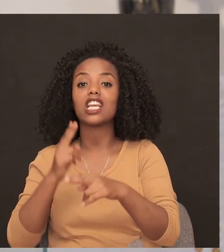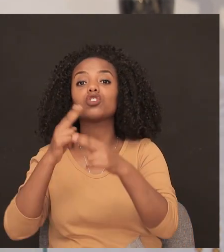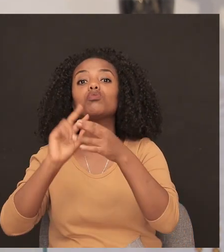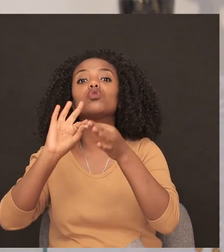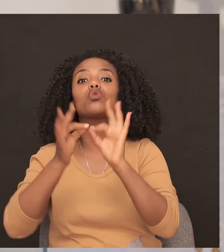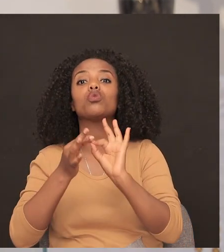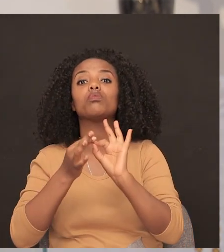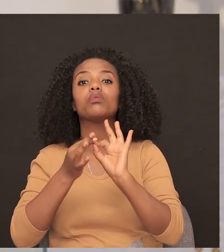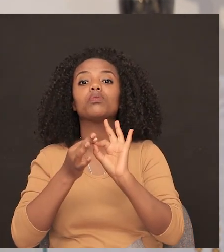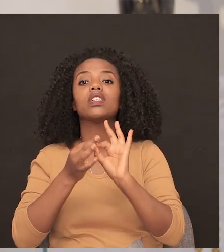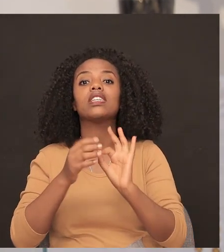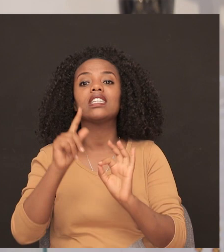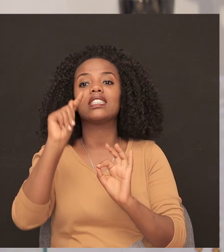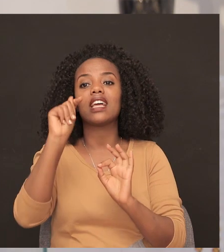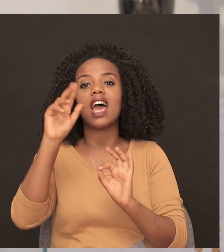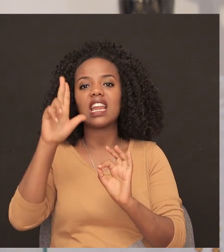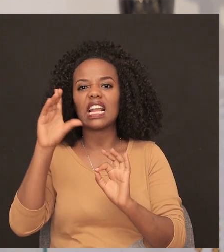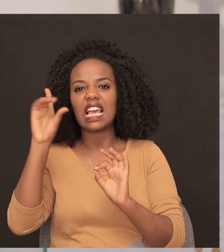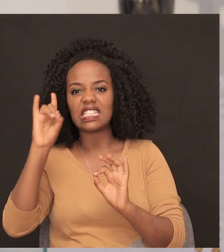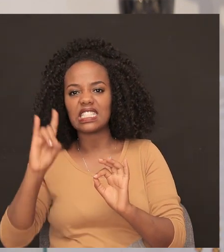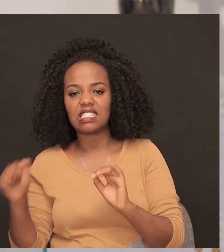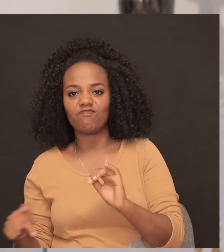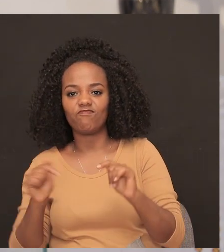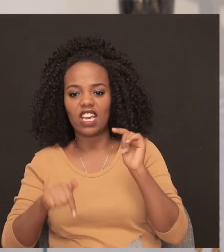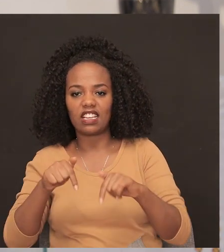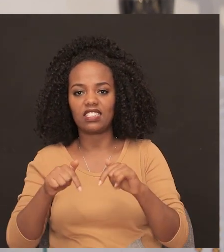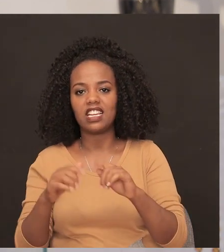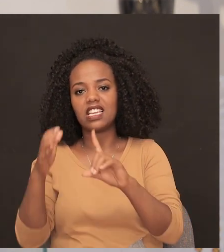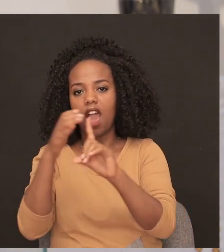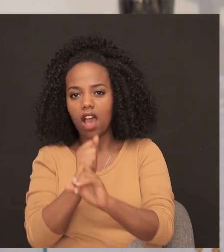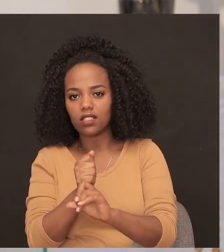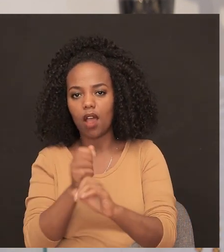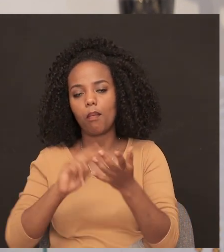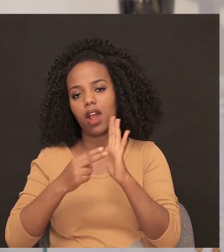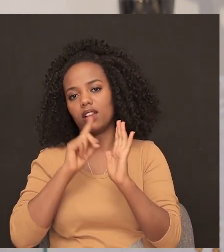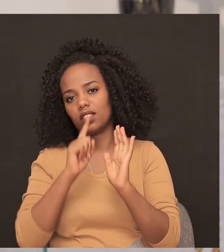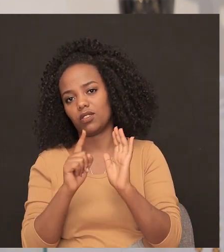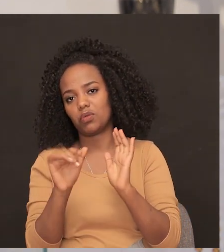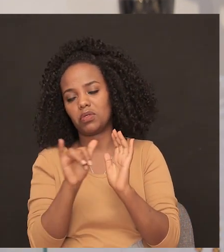ትርጉም ተረከዝ የያዘ ማለት ነው። እንዲሁም ደግሞ በሰው